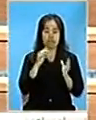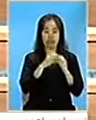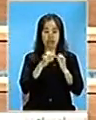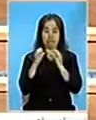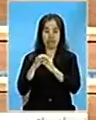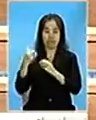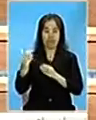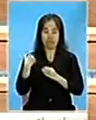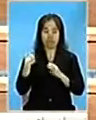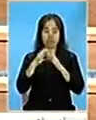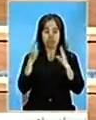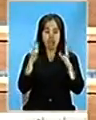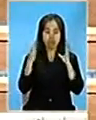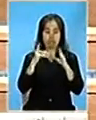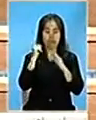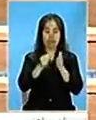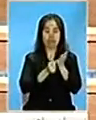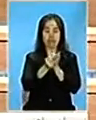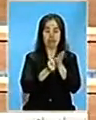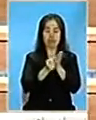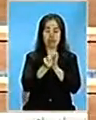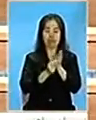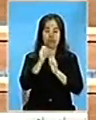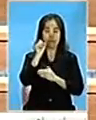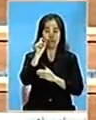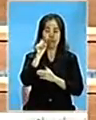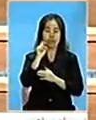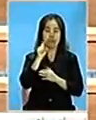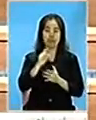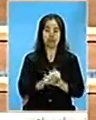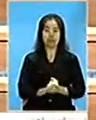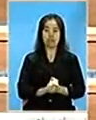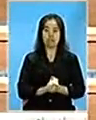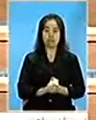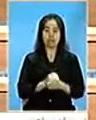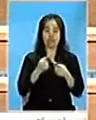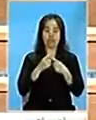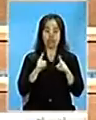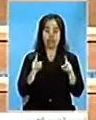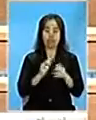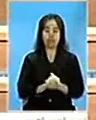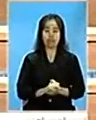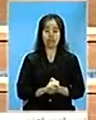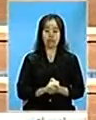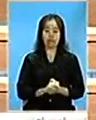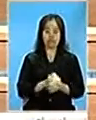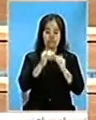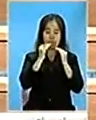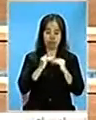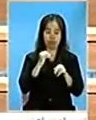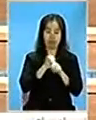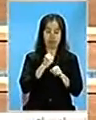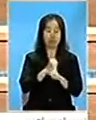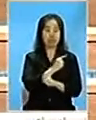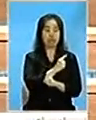ป็นการสมควรที่ต้องแก้ไขโดยเร็วแต่นั่นแหละครับท่านประธานเมื่อมาดูพันธกิจที่ท่านบ